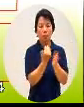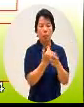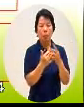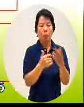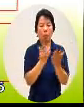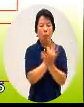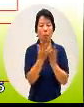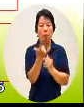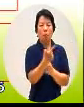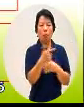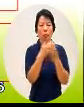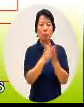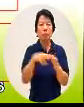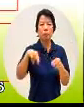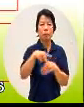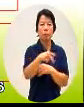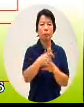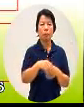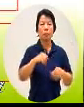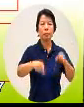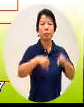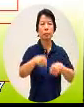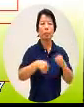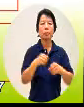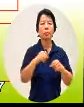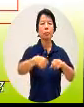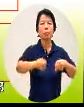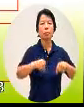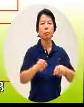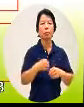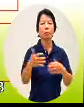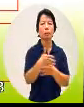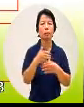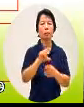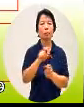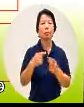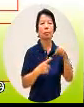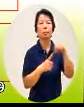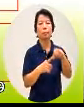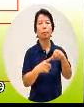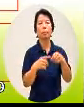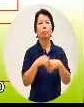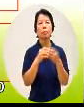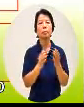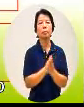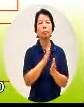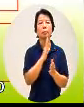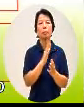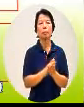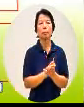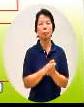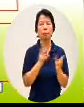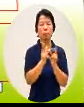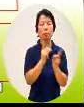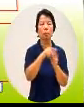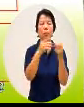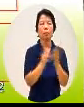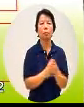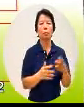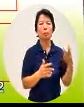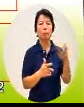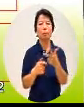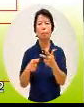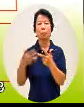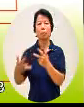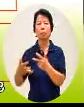走路腳踏車機車汽車公車公車捷運化這個使用的媒介呢叫做道路七八九十這個叫做